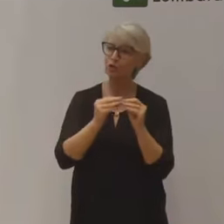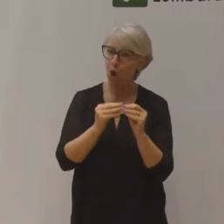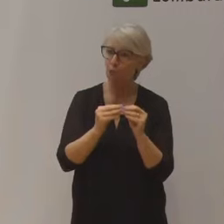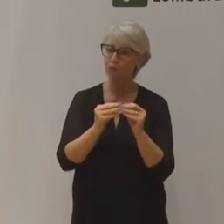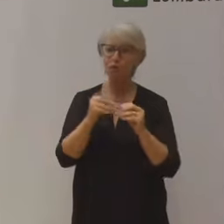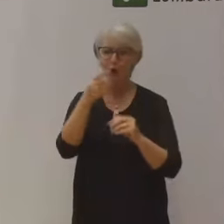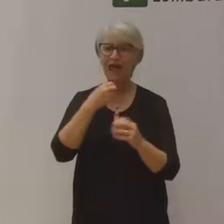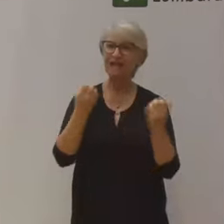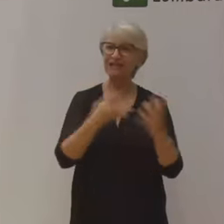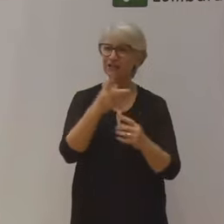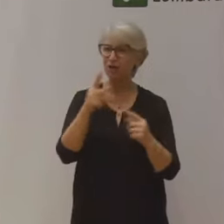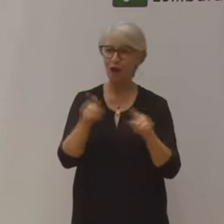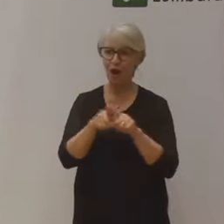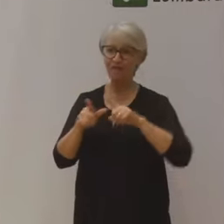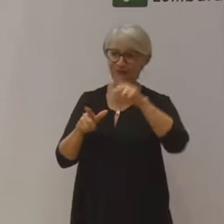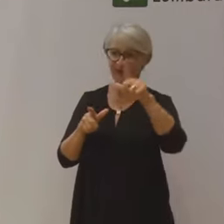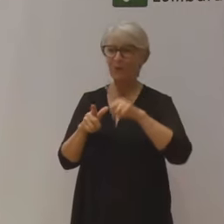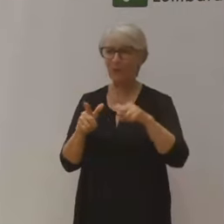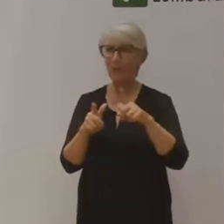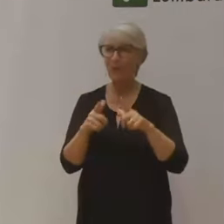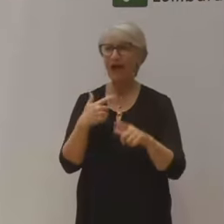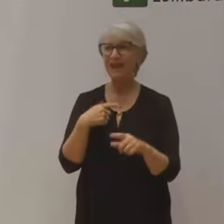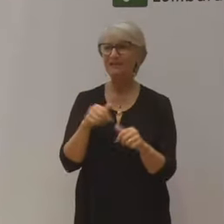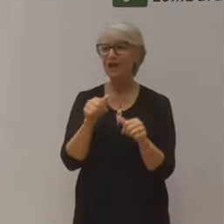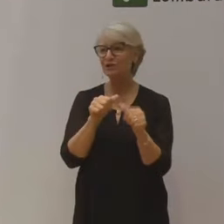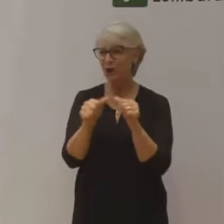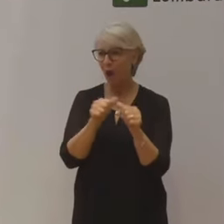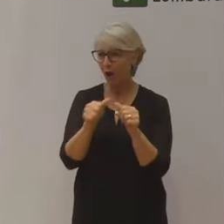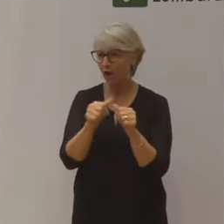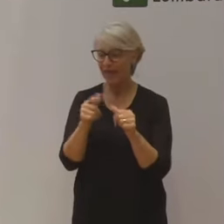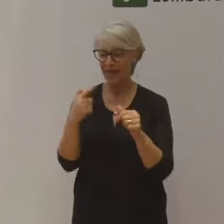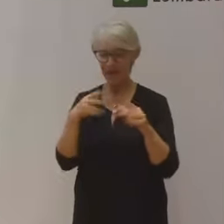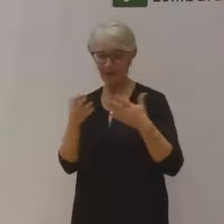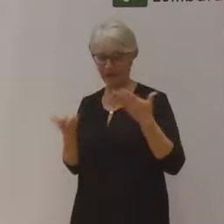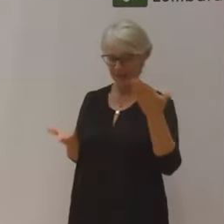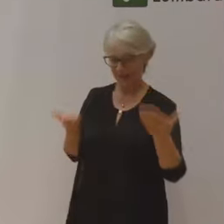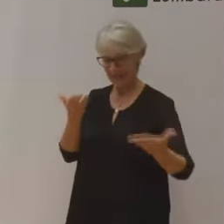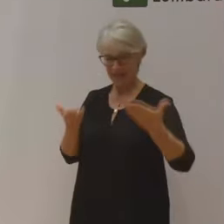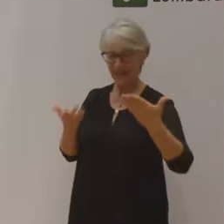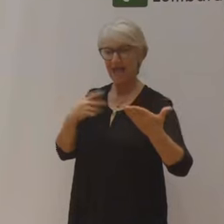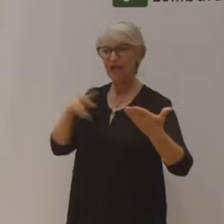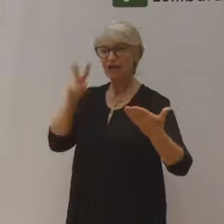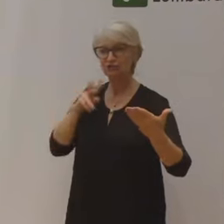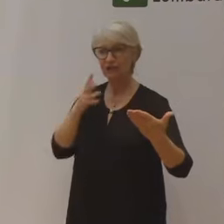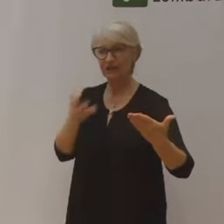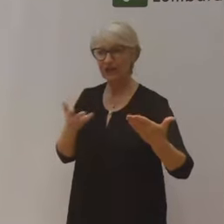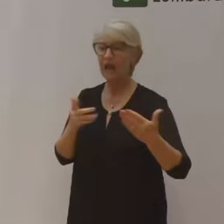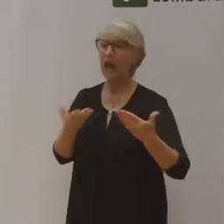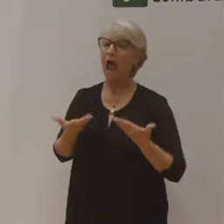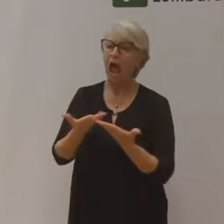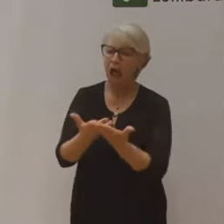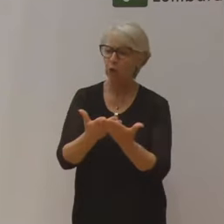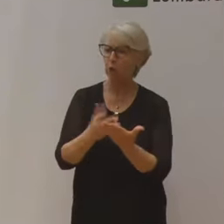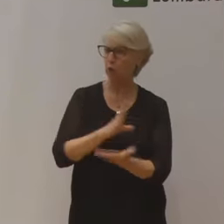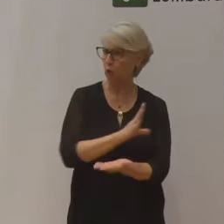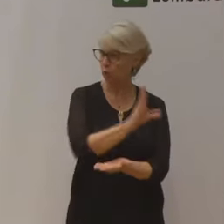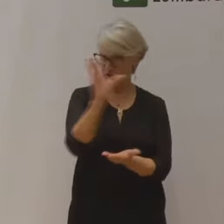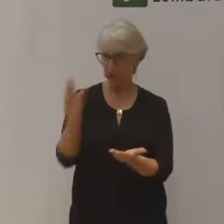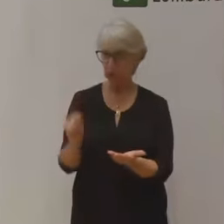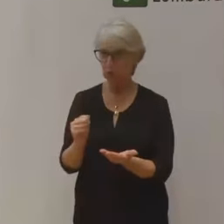sorella Michelle. E quindi di conseguenza cerchiamo e abbiamo bisogno dell'aiuto di tutti